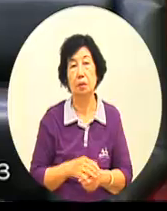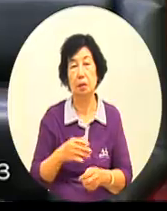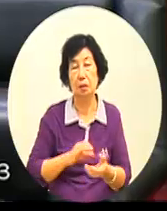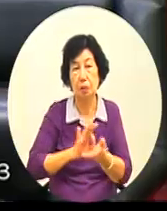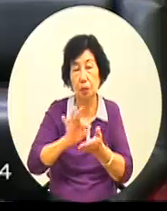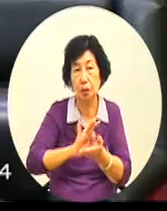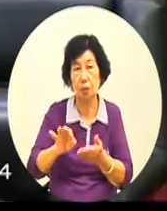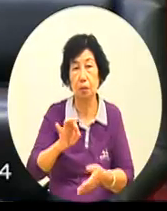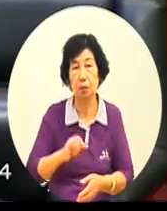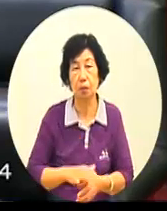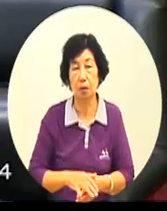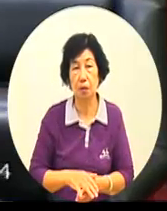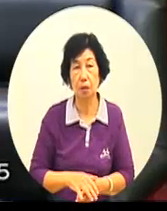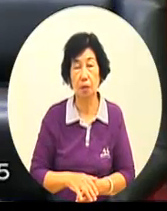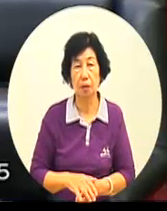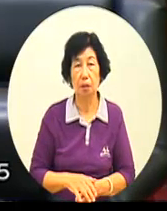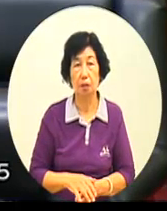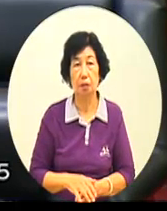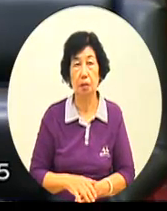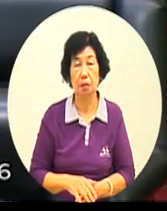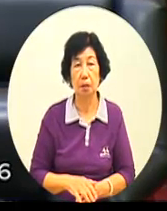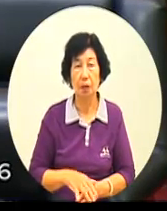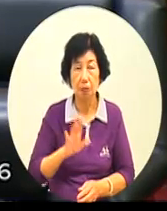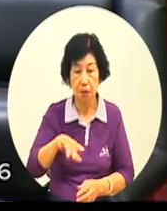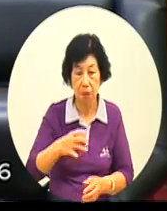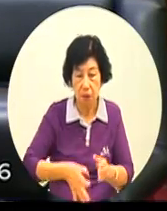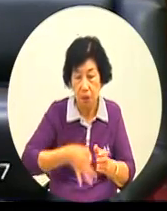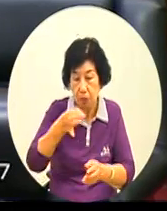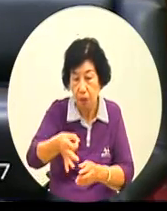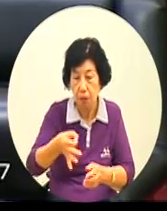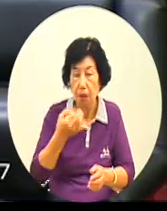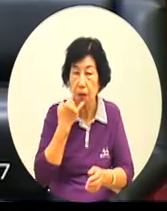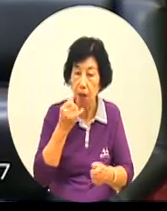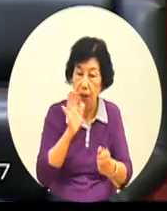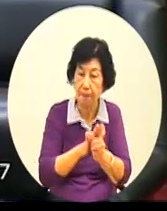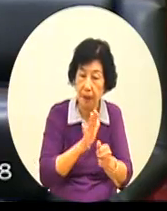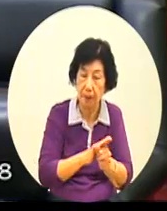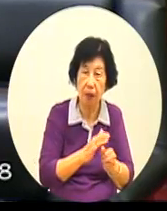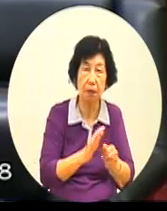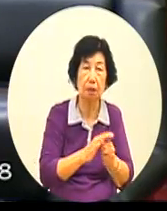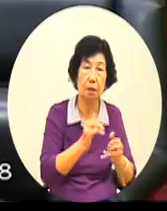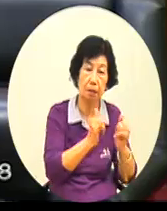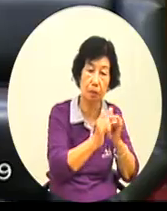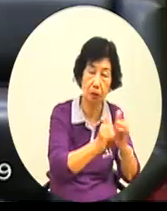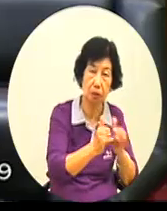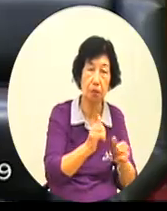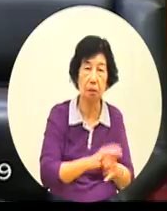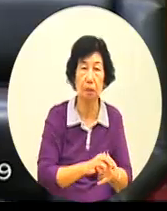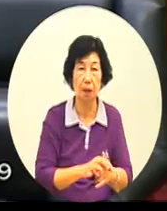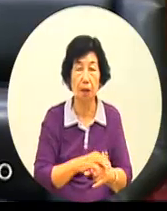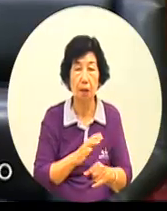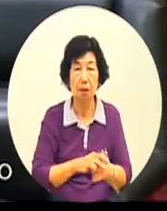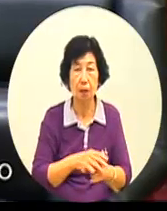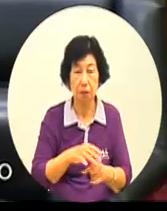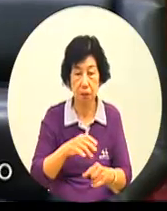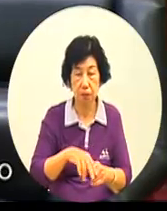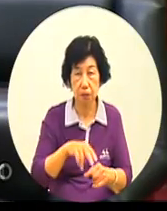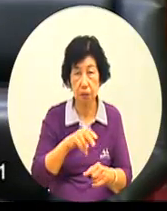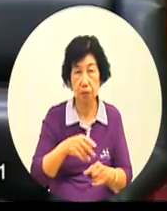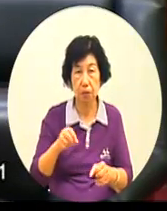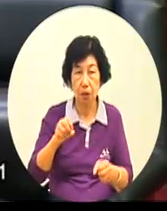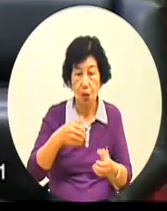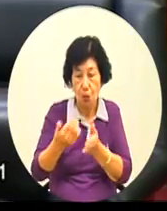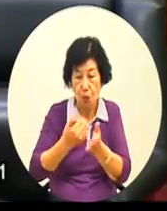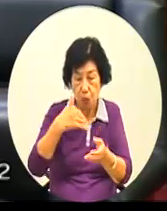底这些东西会不会实质到我们乡亲的身上呢？而不是钱增加了，看不到真正实质照顾我们的原